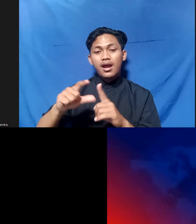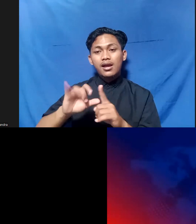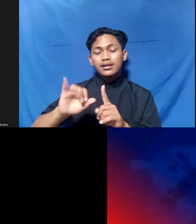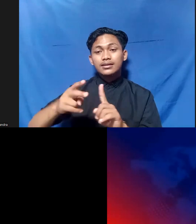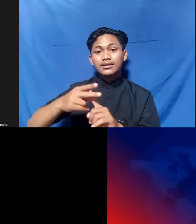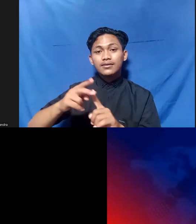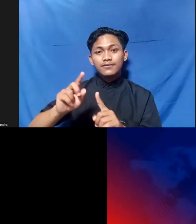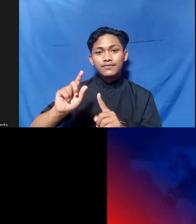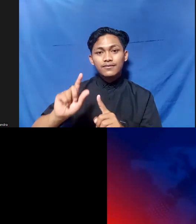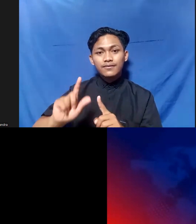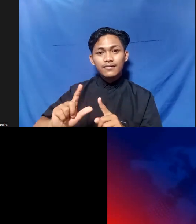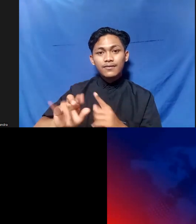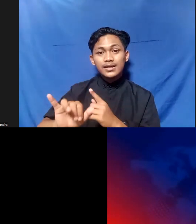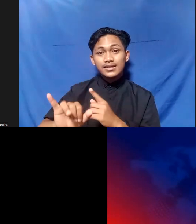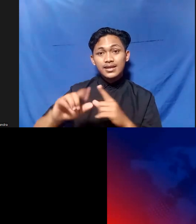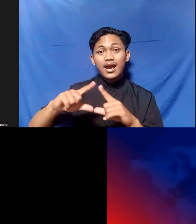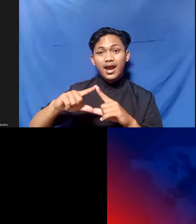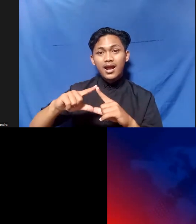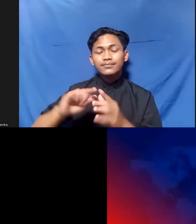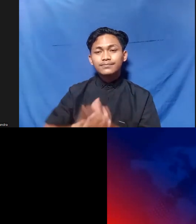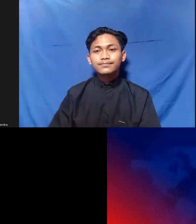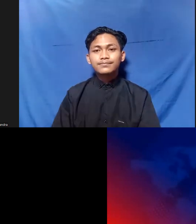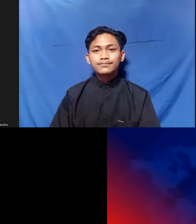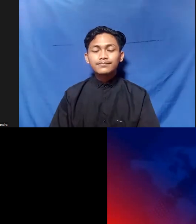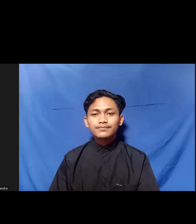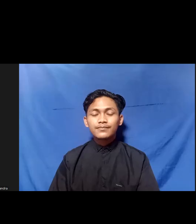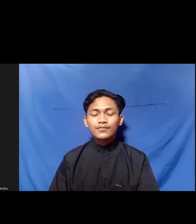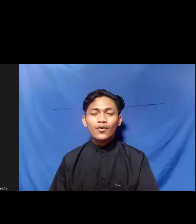penanya Pertama eh belum selesai ya Mas penyampaiannya